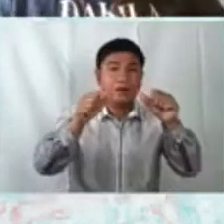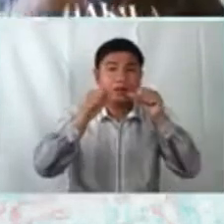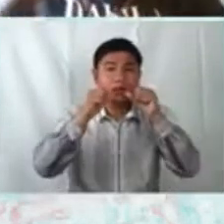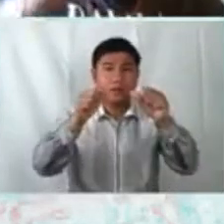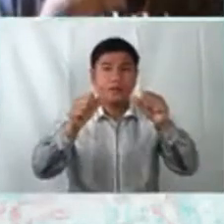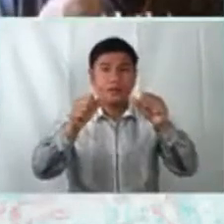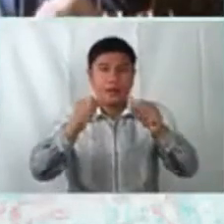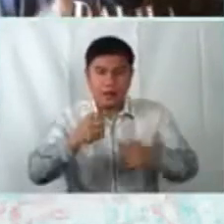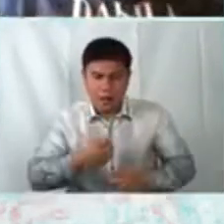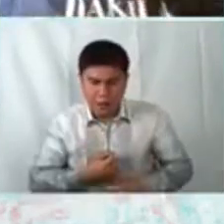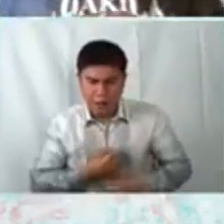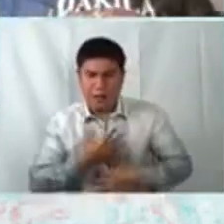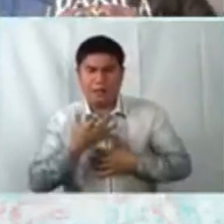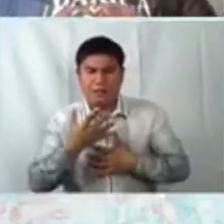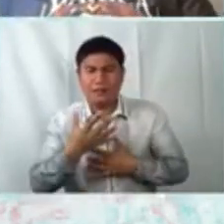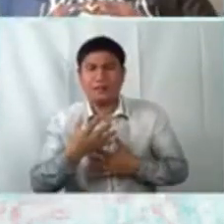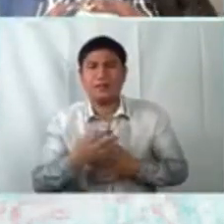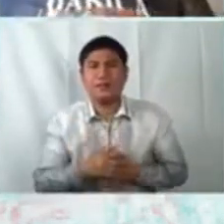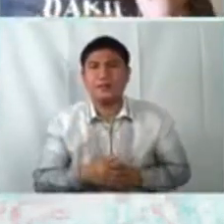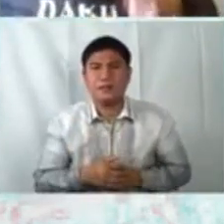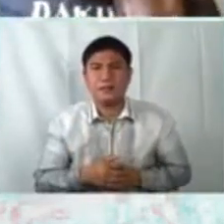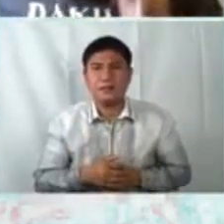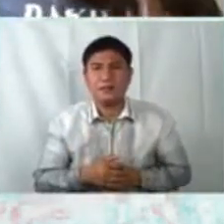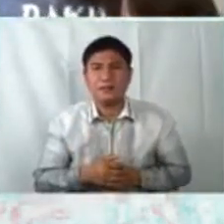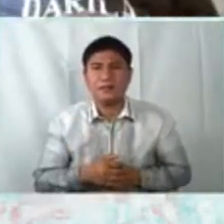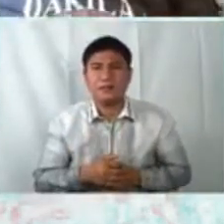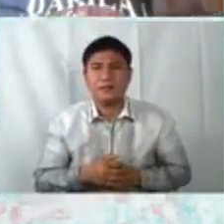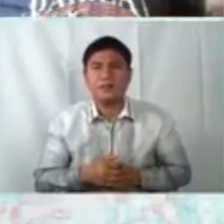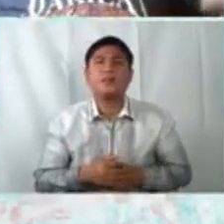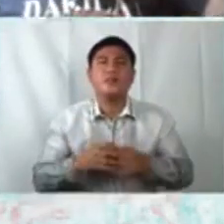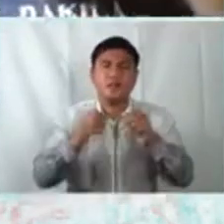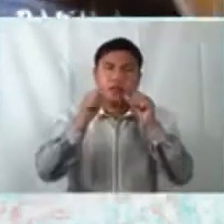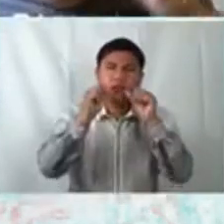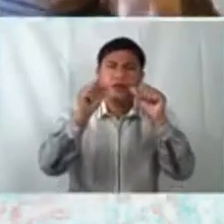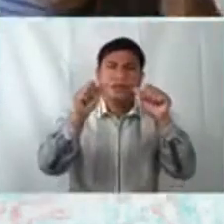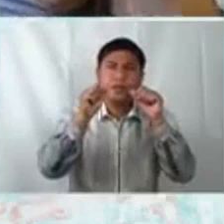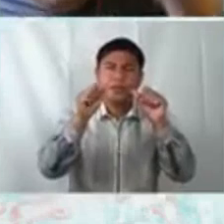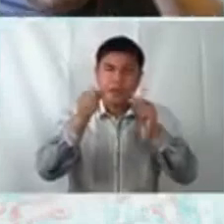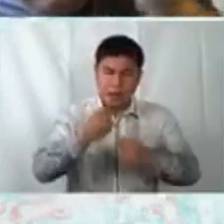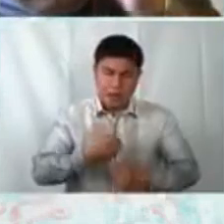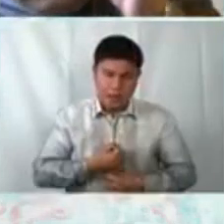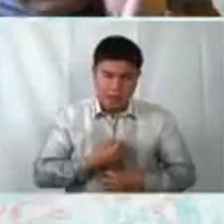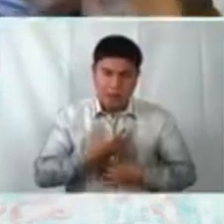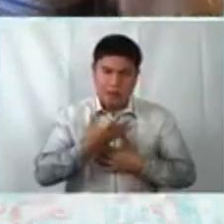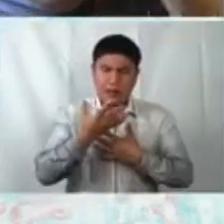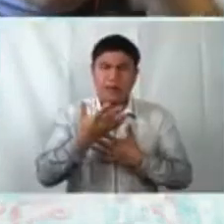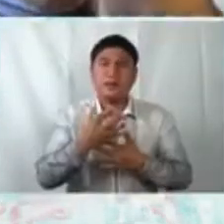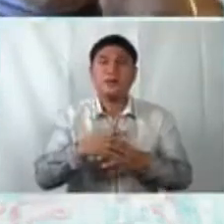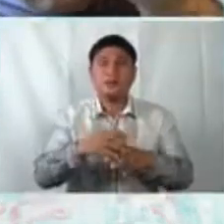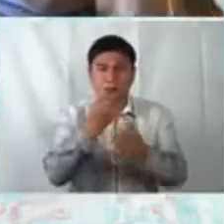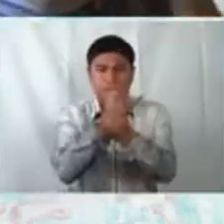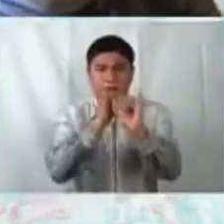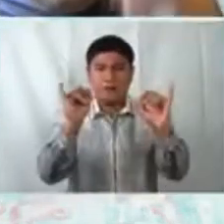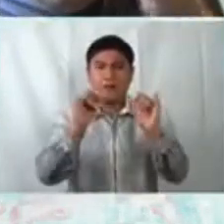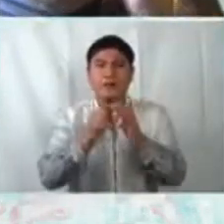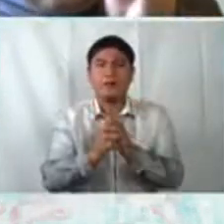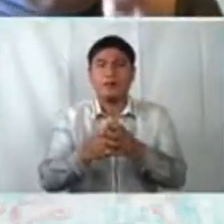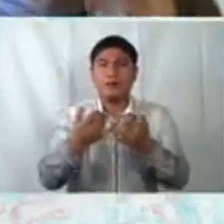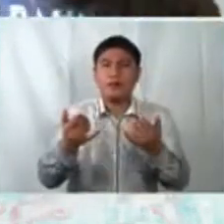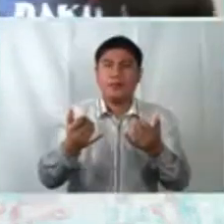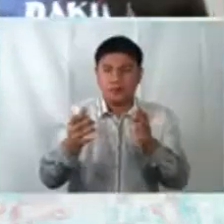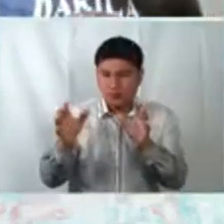Ibig sabihin, aspirasyon pa lang. Pinoproklama natin ang aspirasyon ng independensya nitong